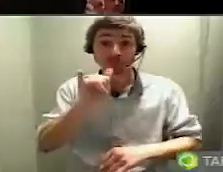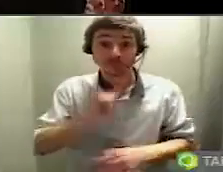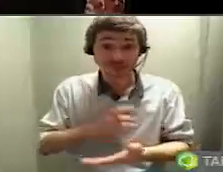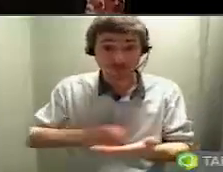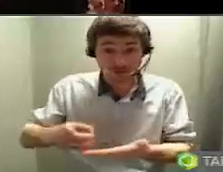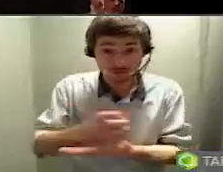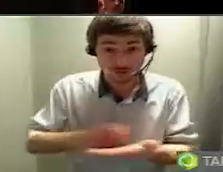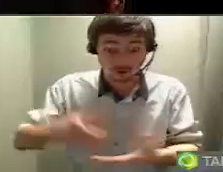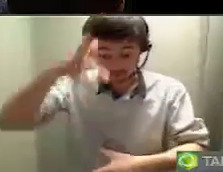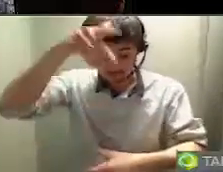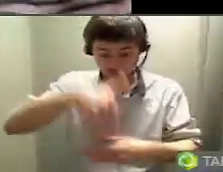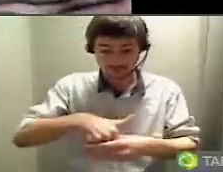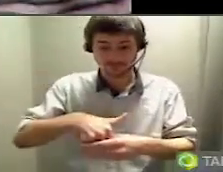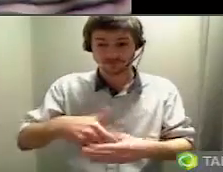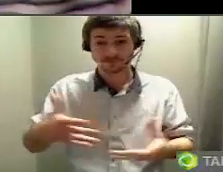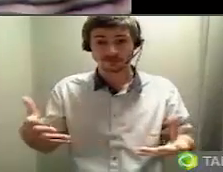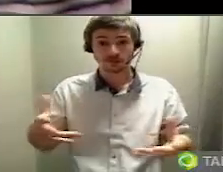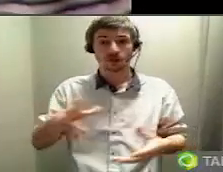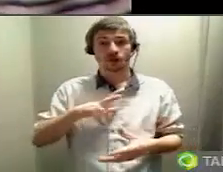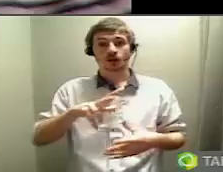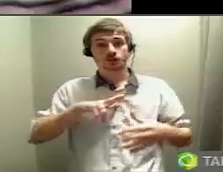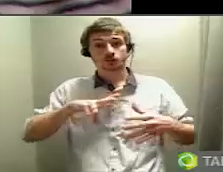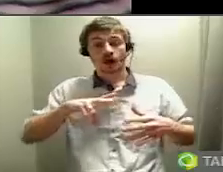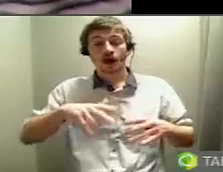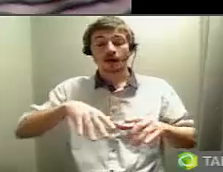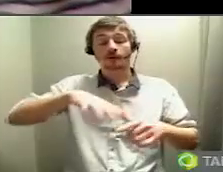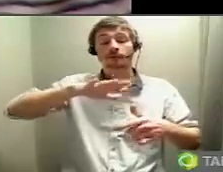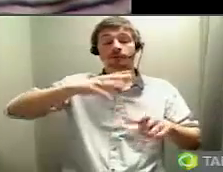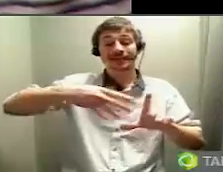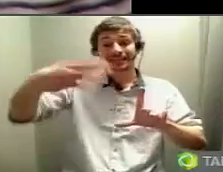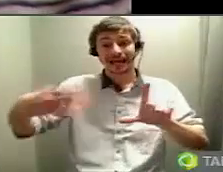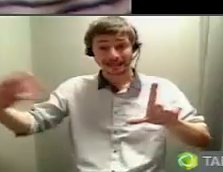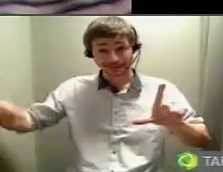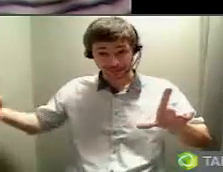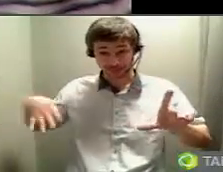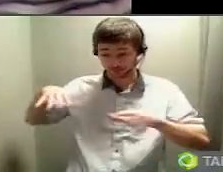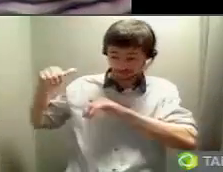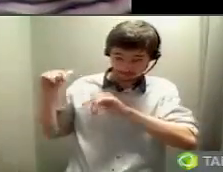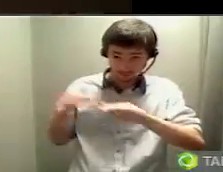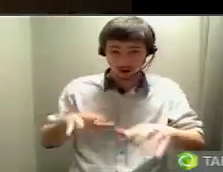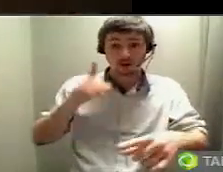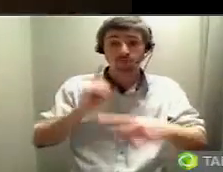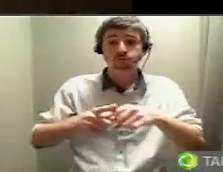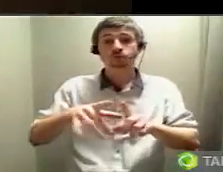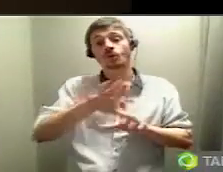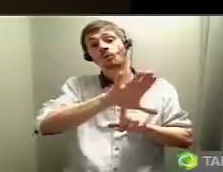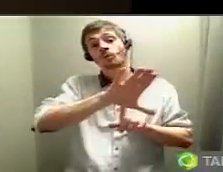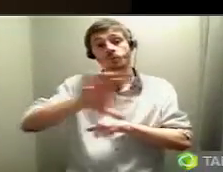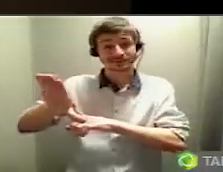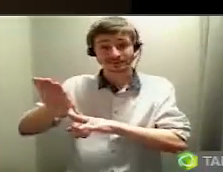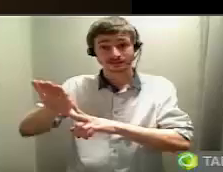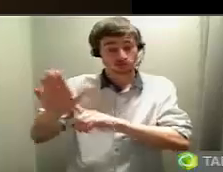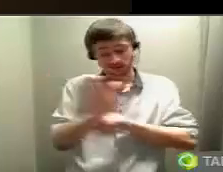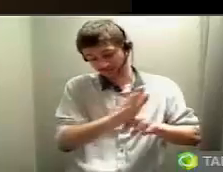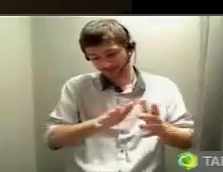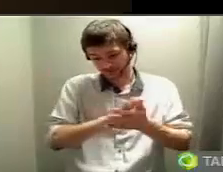fois les entrées maritimes de la Méditerranée et les vents d'ouest de l'océan. Donc on est prêt à affronter, on est